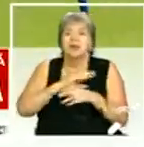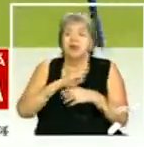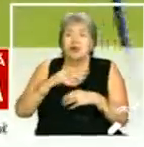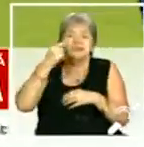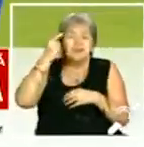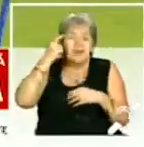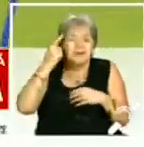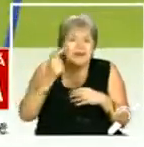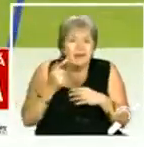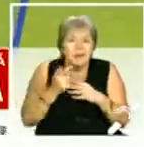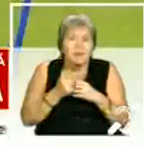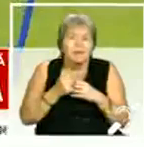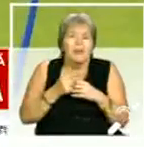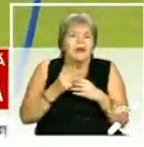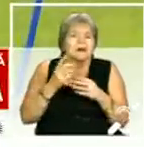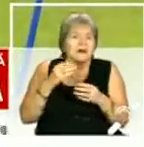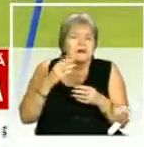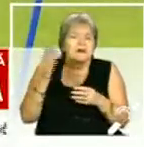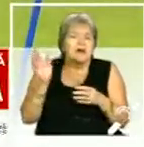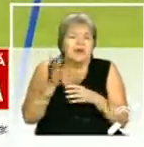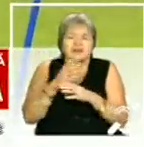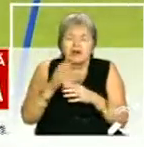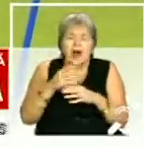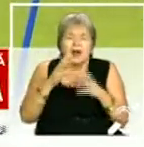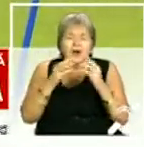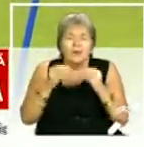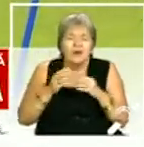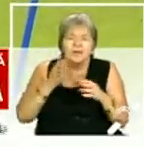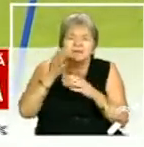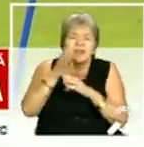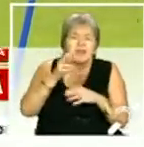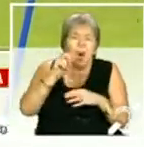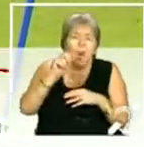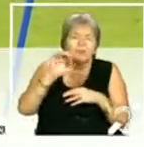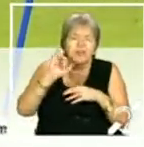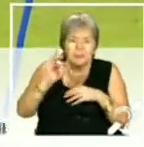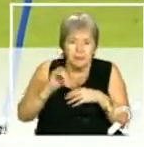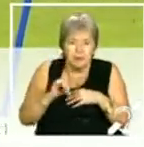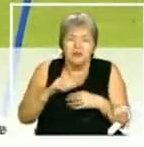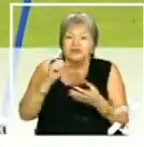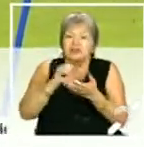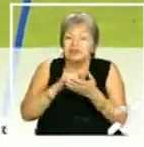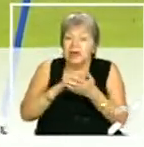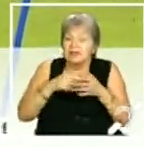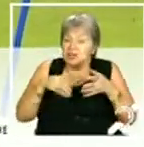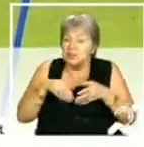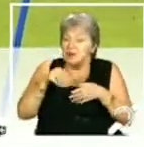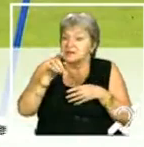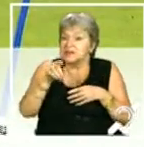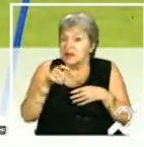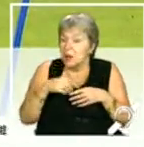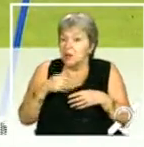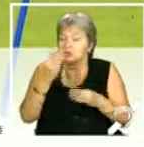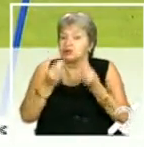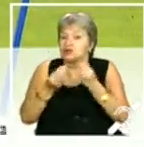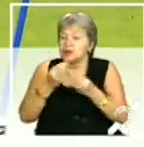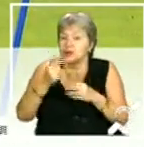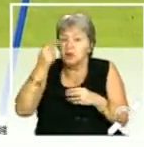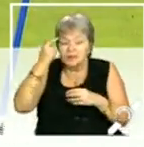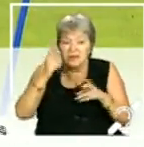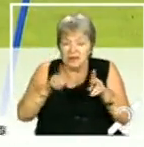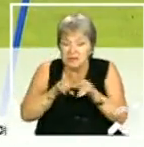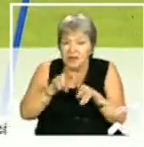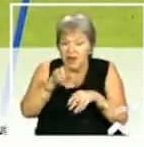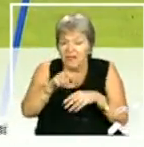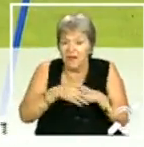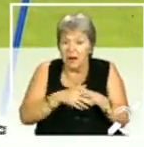eventuală calificare Naționale României în optimi. Este valabil și pentru presa prezentă aici și mai ales pentru jucători. Există foarte